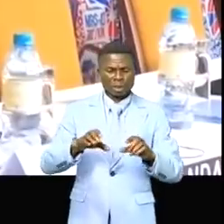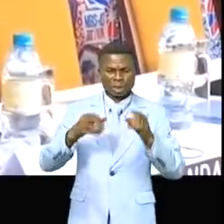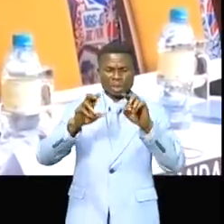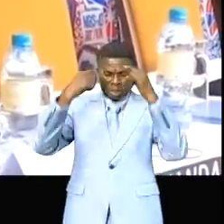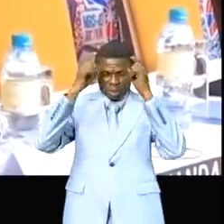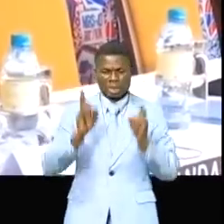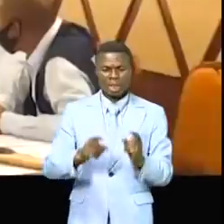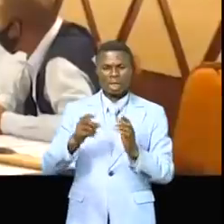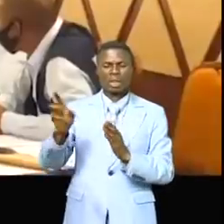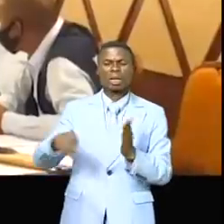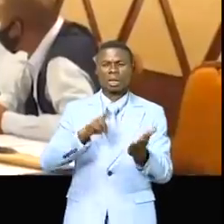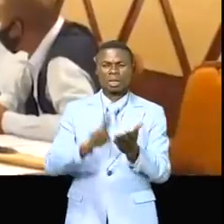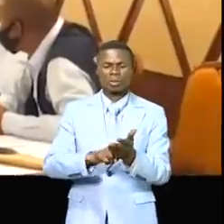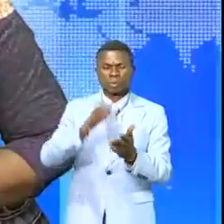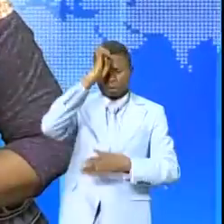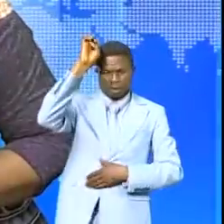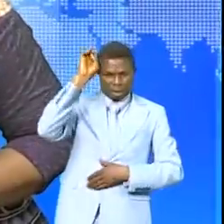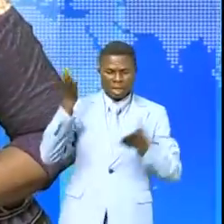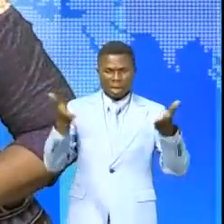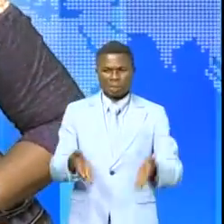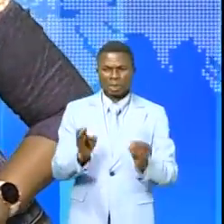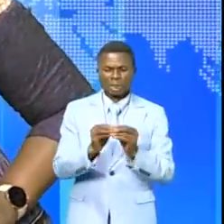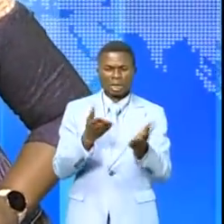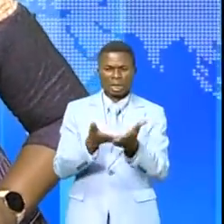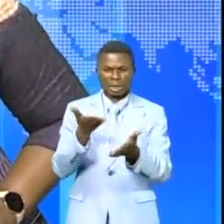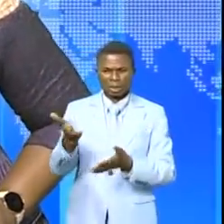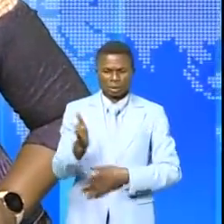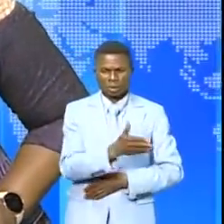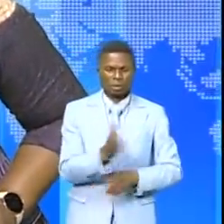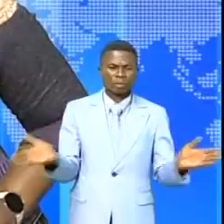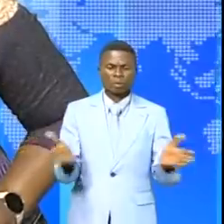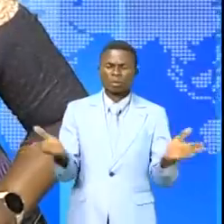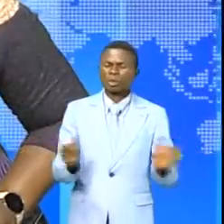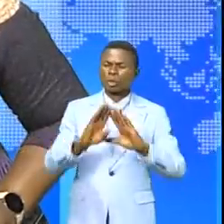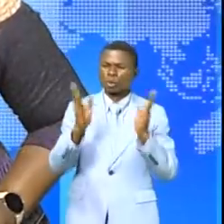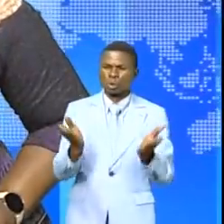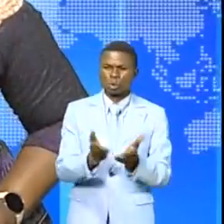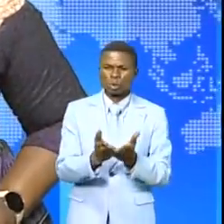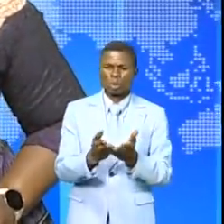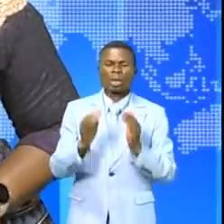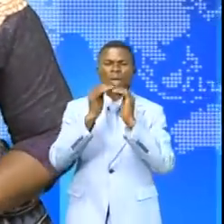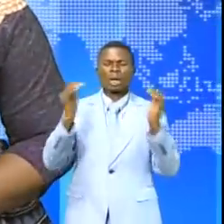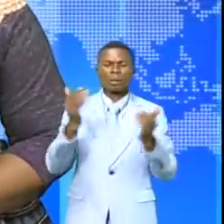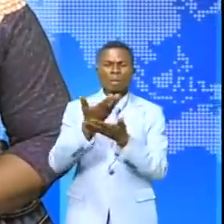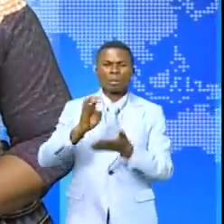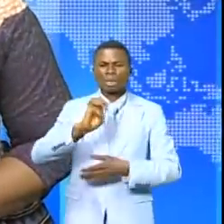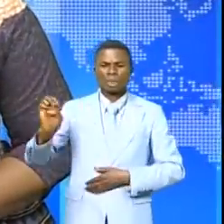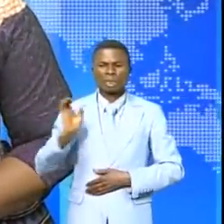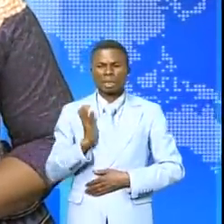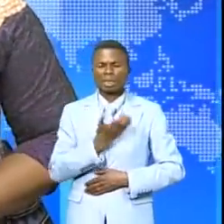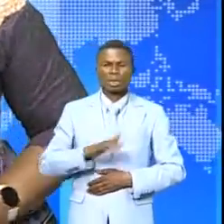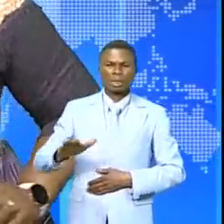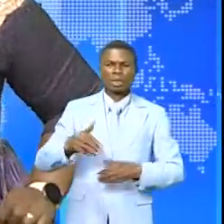d'Addis Abeba, ont pris part à ses travaux. La mobilisation est totale pour le retour de la paix dans la partie est de la RDC.